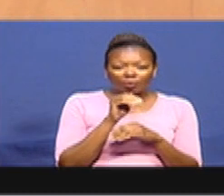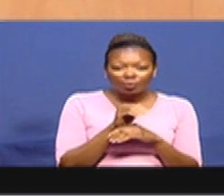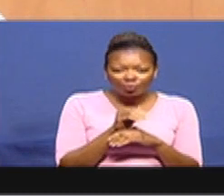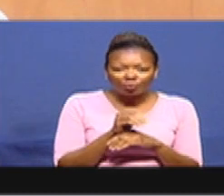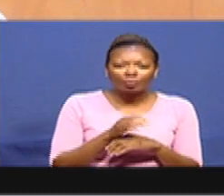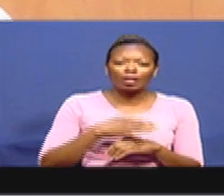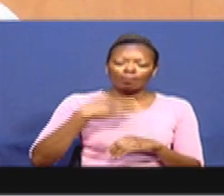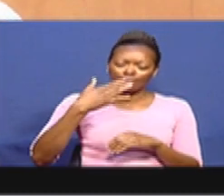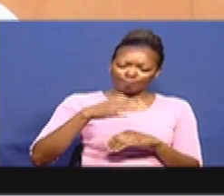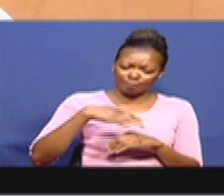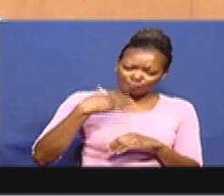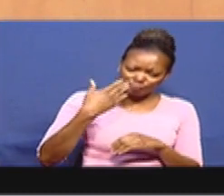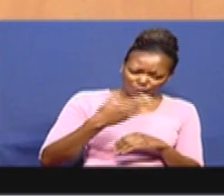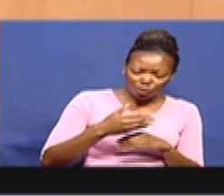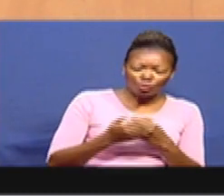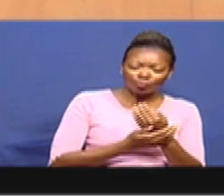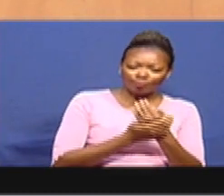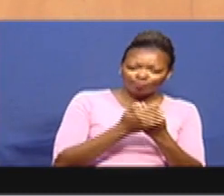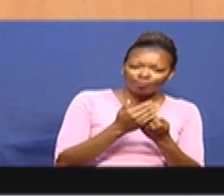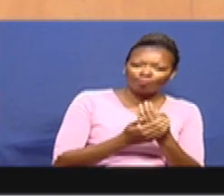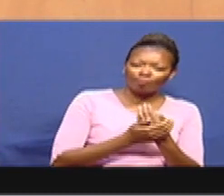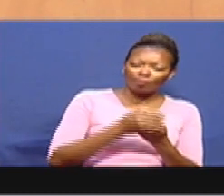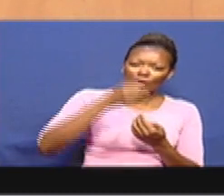trout huko na hizo kuku unadili nazo.